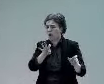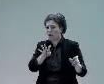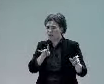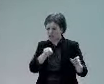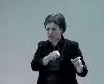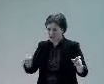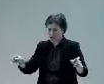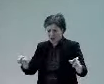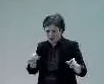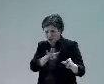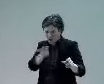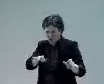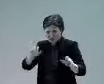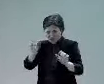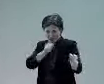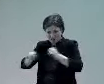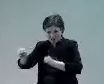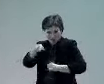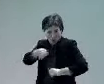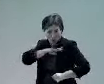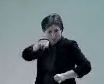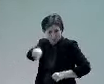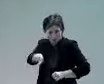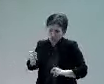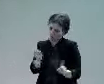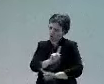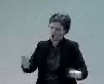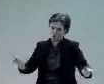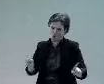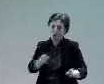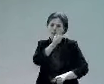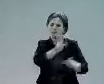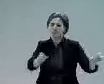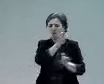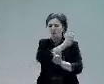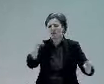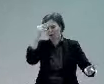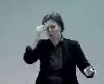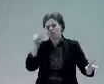dalla Sea-Watch. Noi dobbiamo liberare le nostre comunità da questa balla.